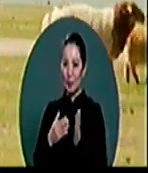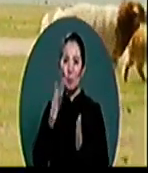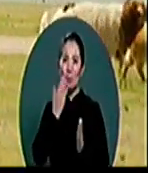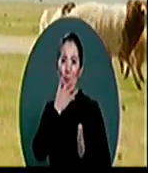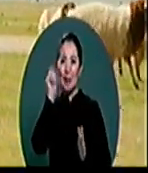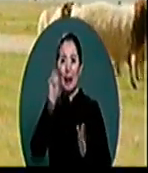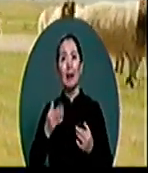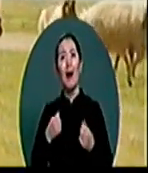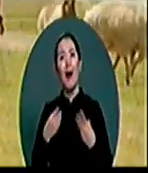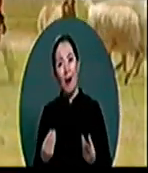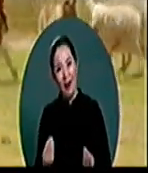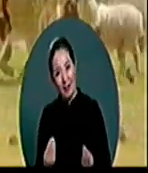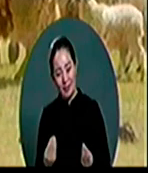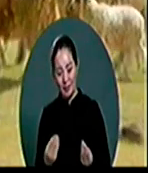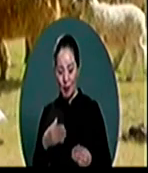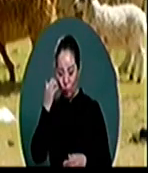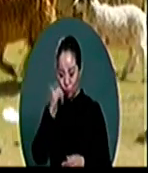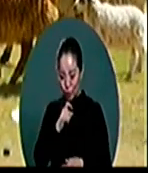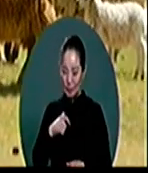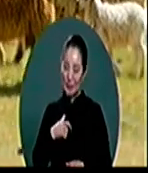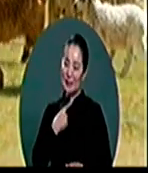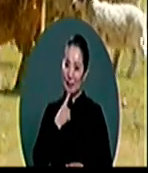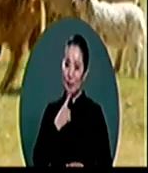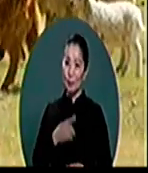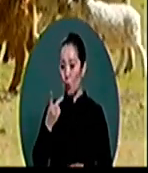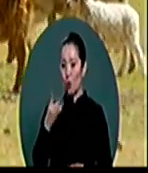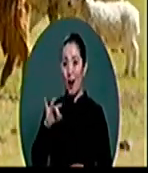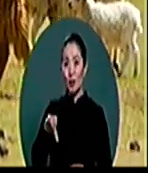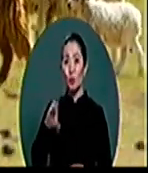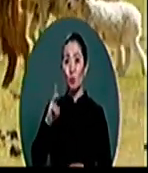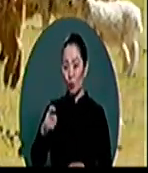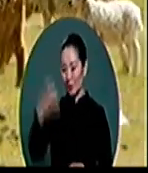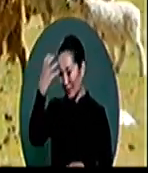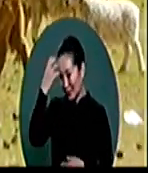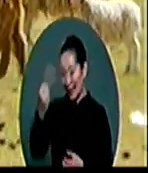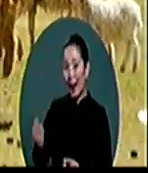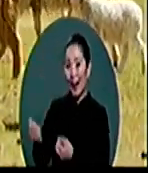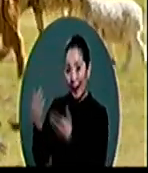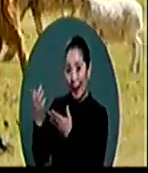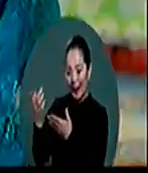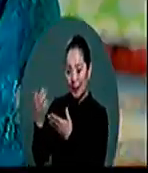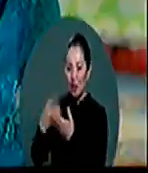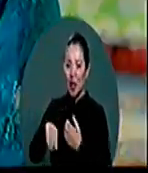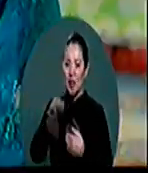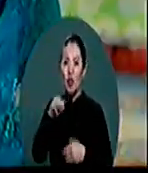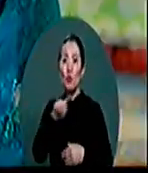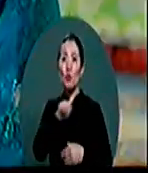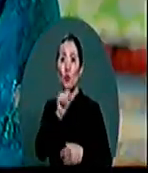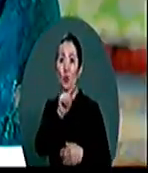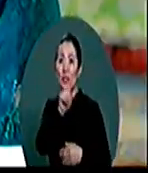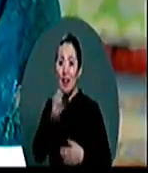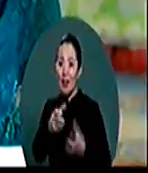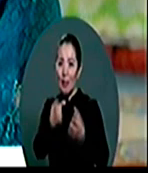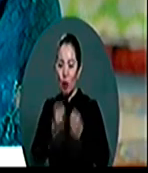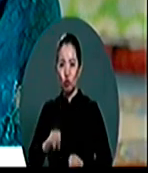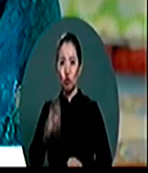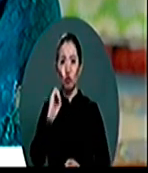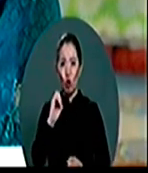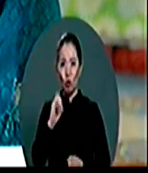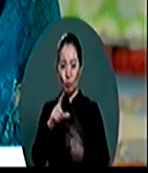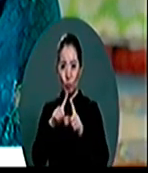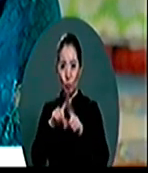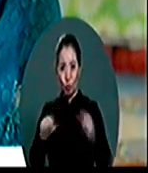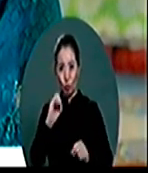сар хийх үү гэдэг чинь ингээл бас настай хүмүүст бас хэцүү шүү дээ. А энэ хүрэл сүхэн засгийн газар гарч ирснээр тэтгэврийн зээлийн минь